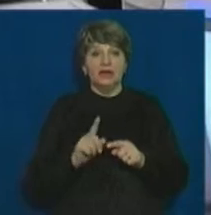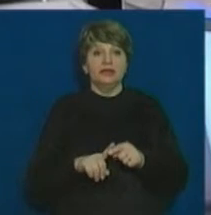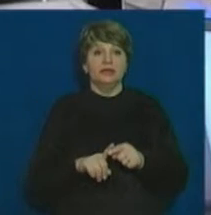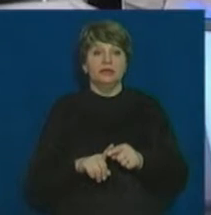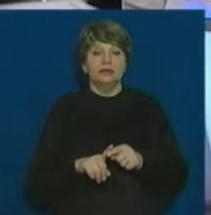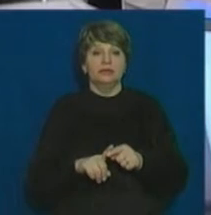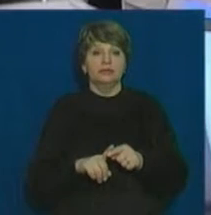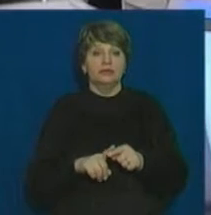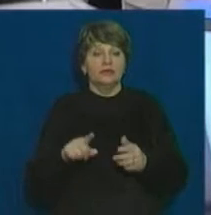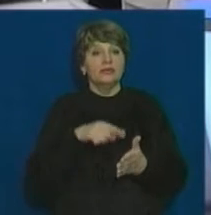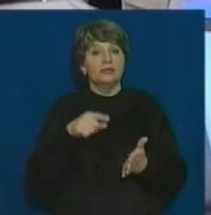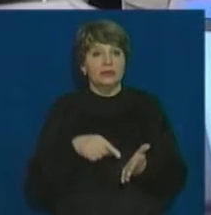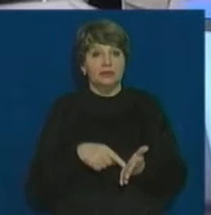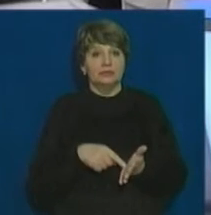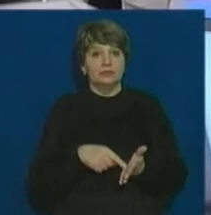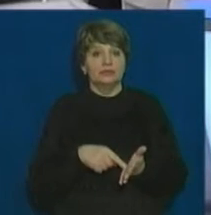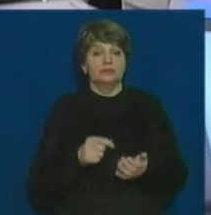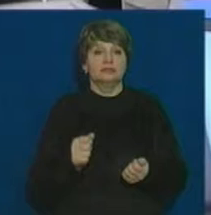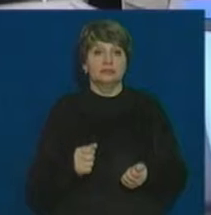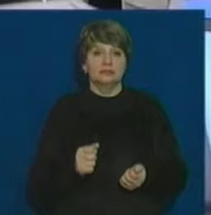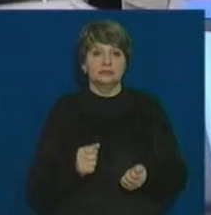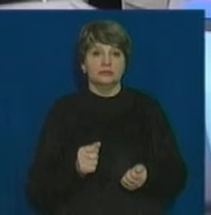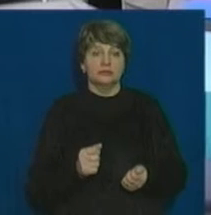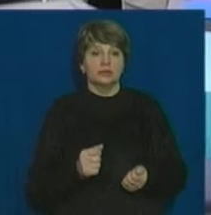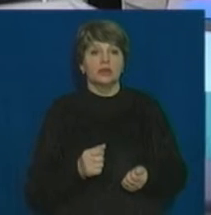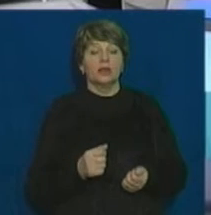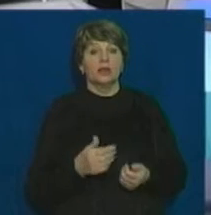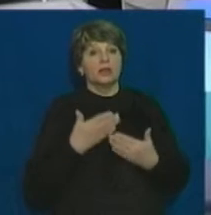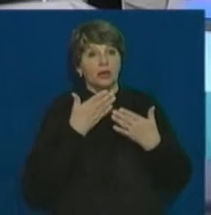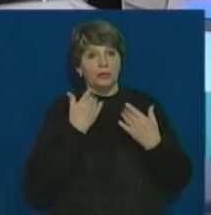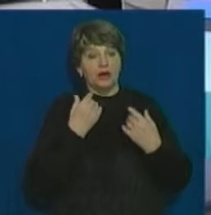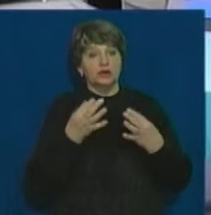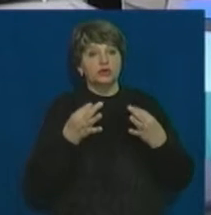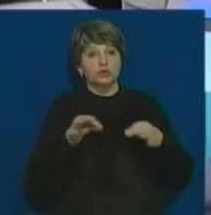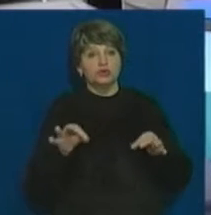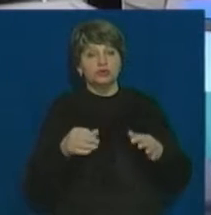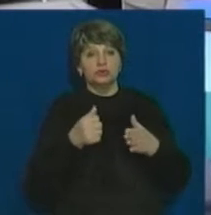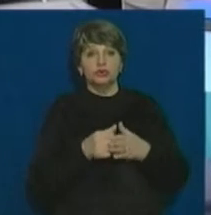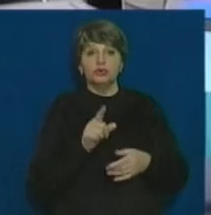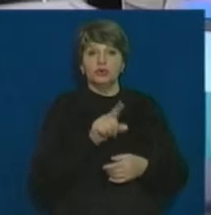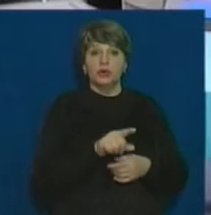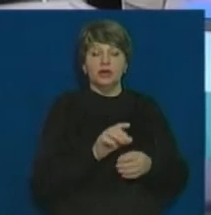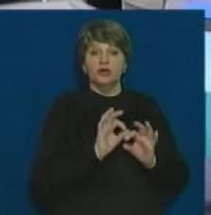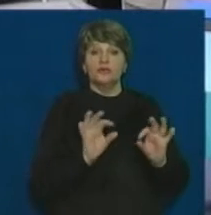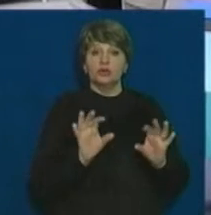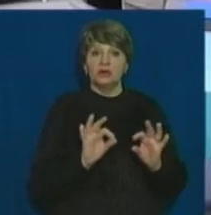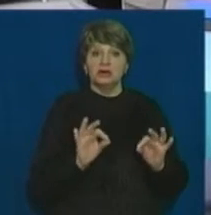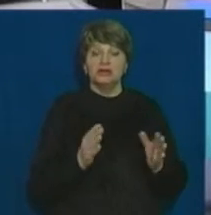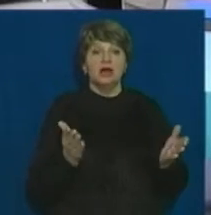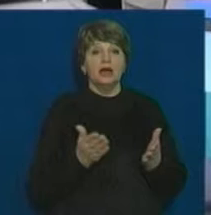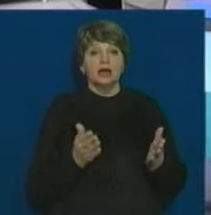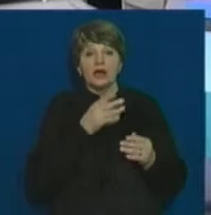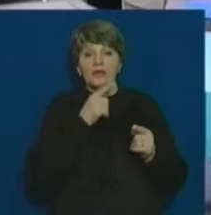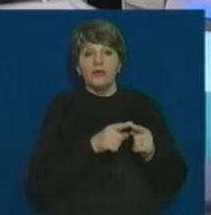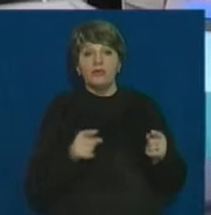Тобто немає доступу до тої інформації, яка от в процесі